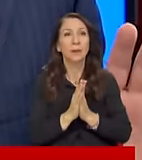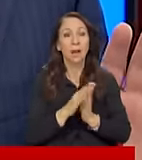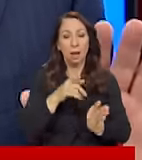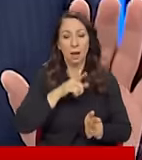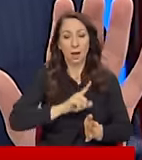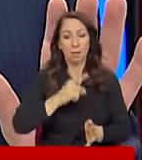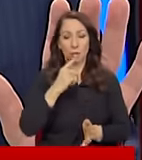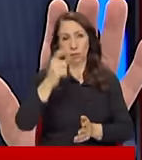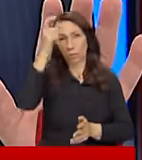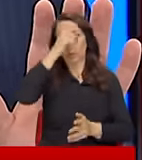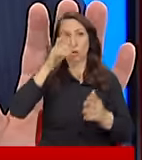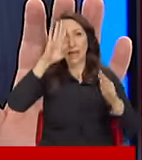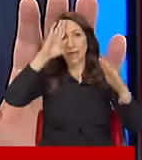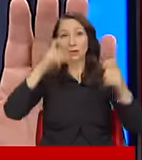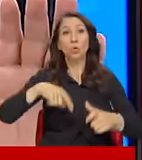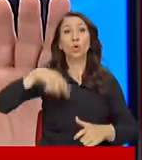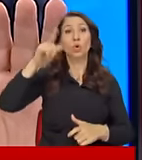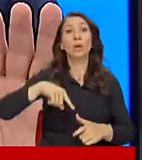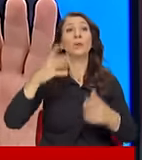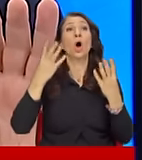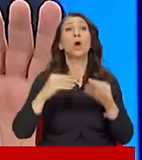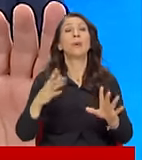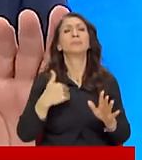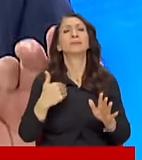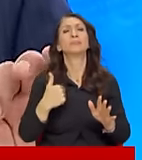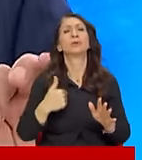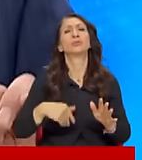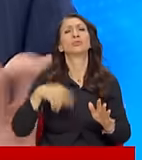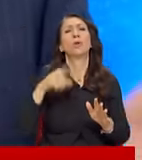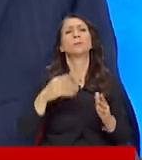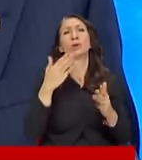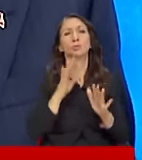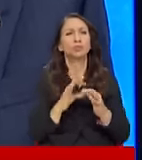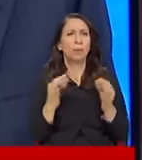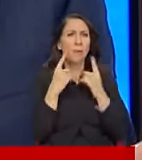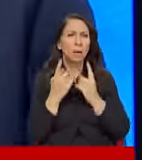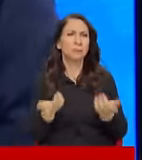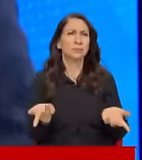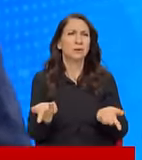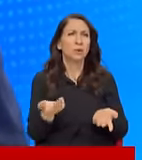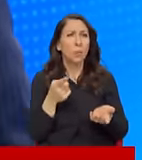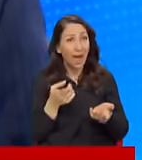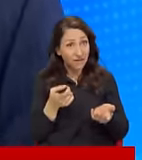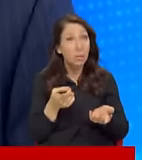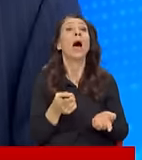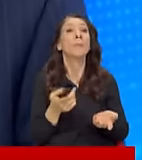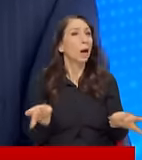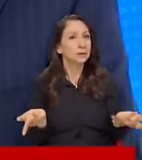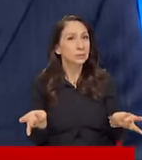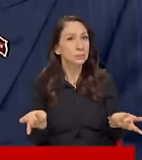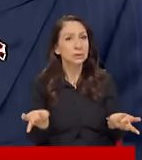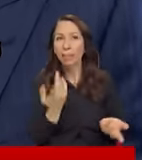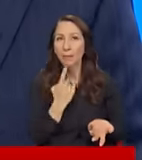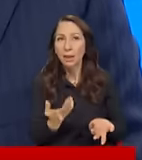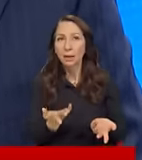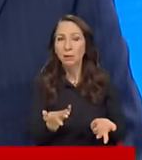Aday diyor ki Türkiye İstanbul'un gündeminde olmayan bizim de gündemimizde yok. Söze bak şimdi. Ya bu ne evet mi hayır mı? Yani ne